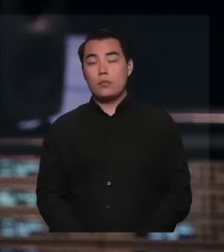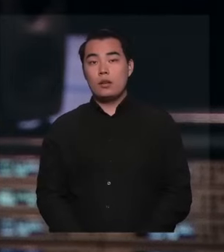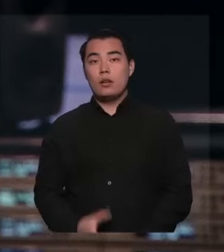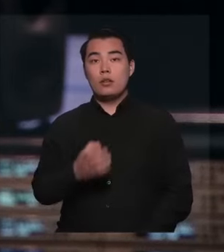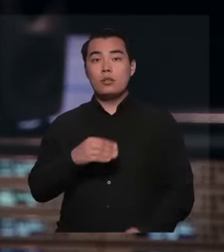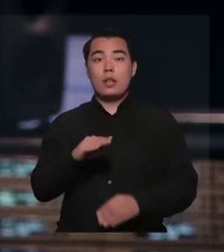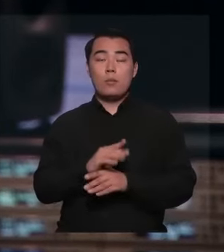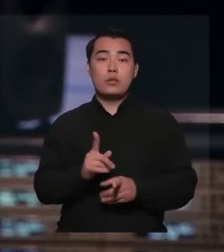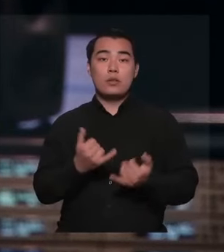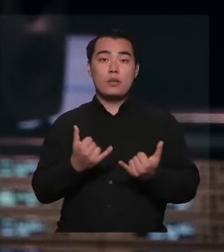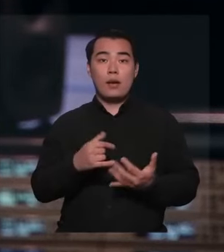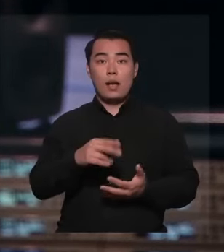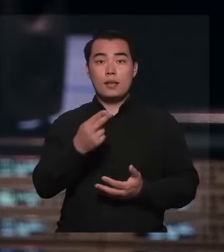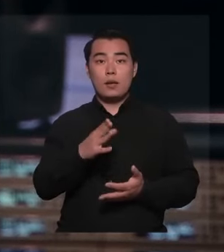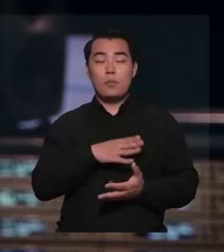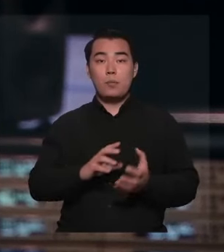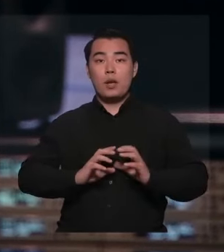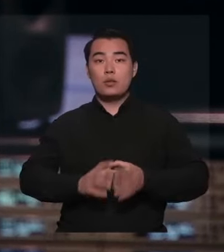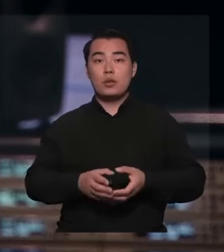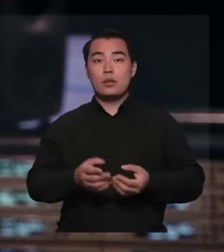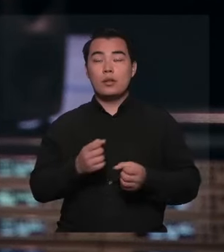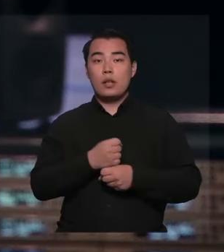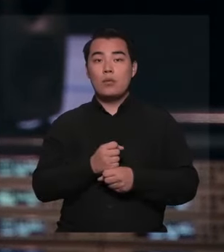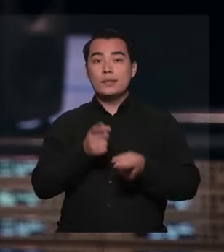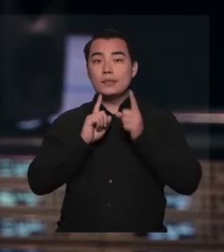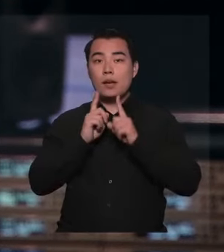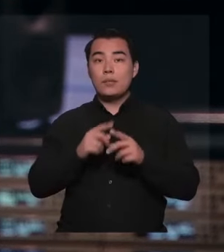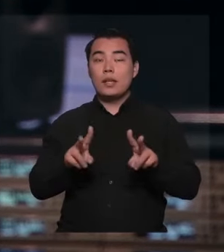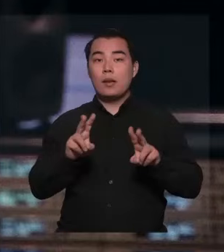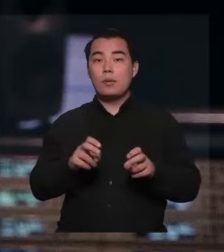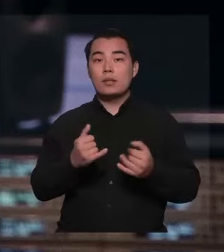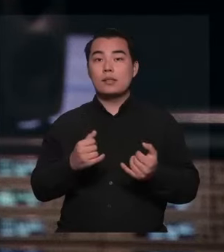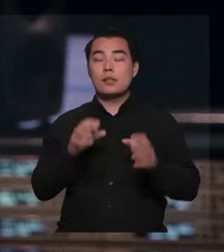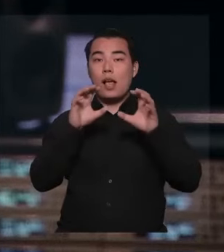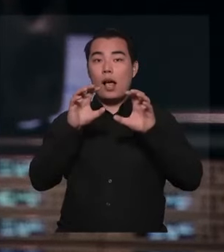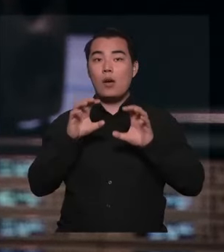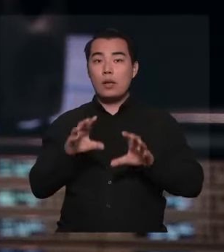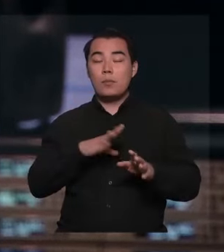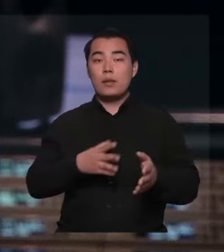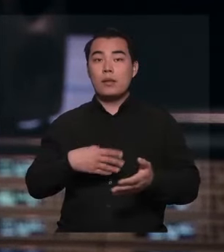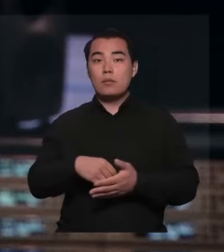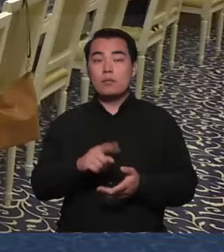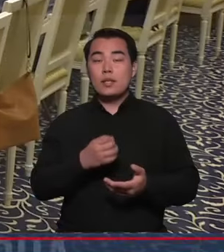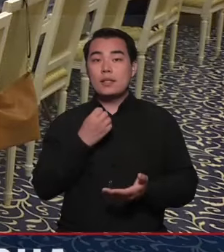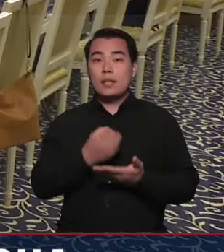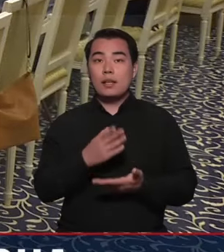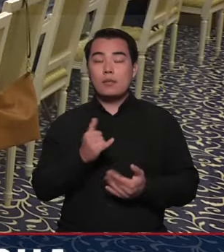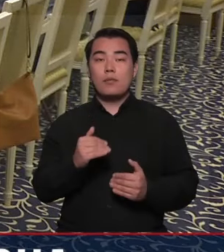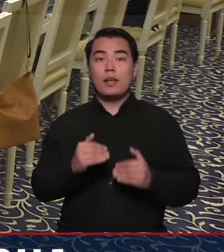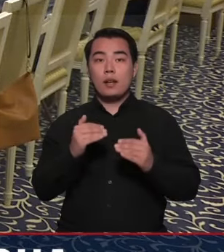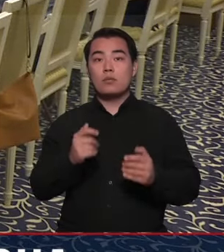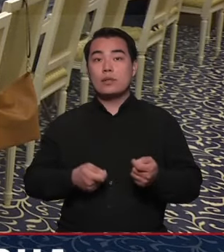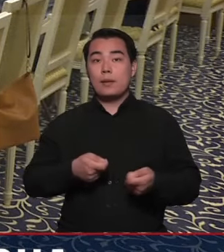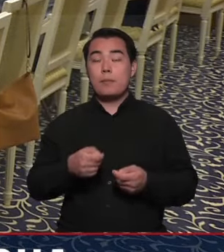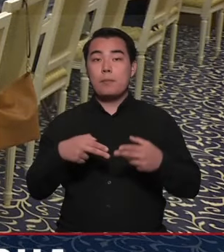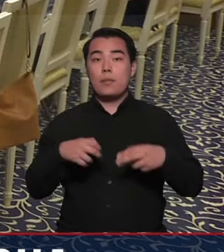Между тем, сегодня в Астане прошла международная научная конференция на тему «Конституция. Воплощение ценностей верховенства